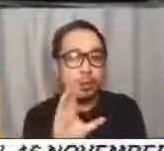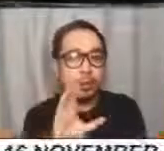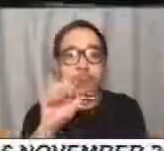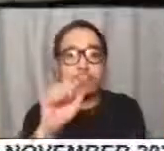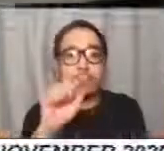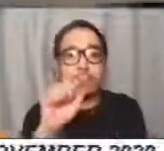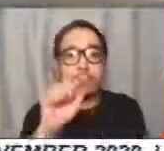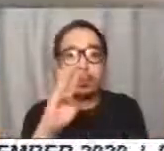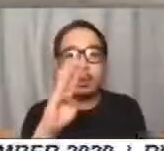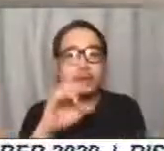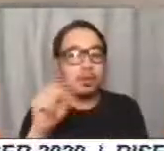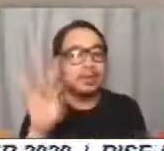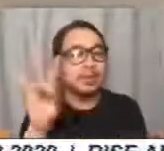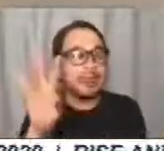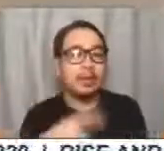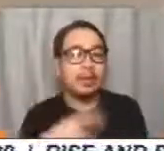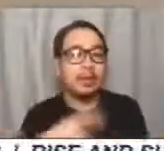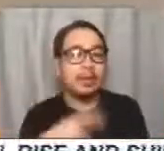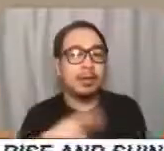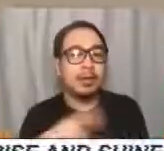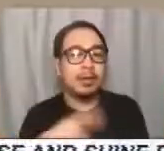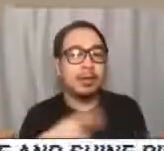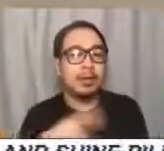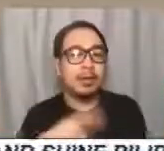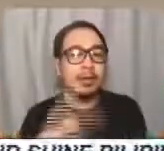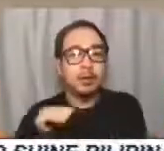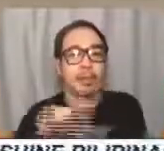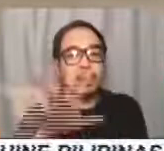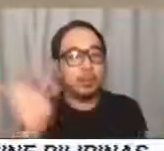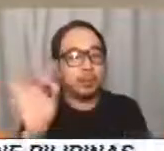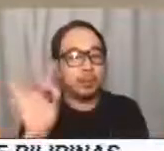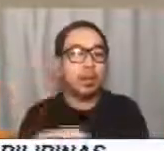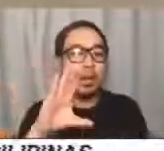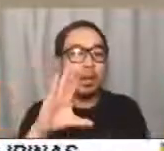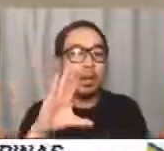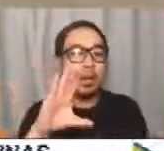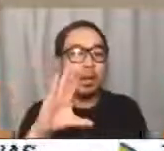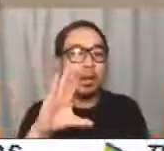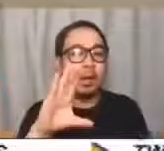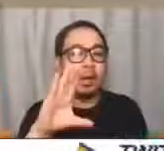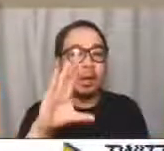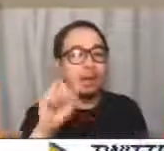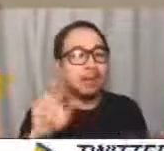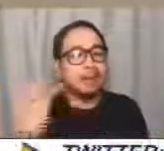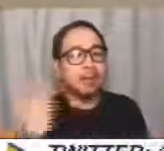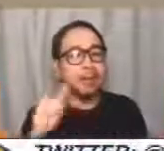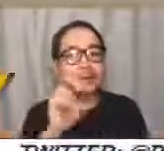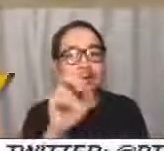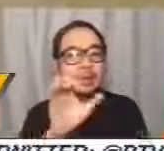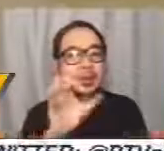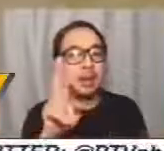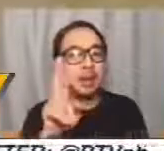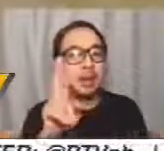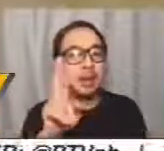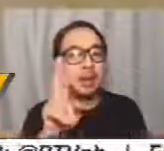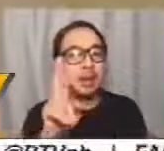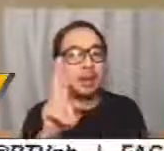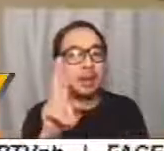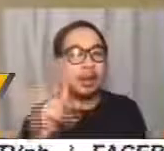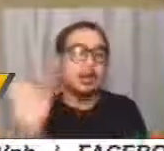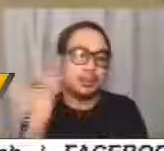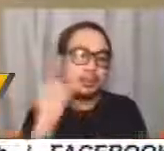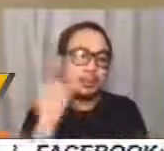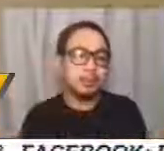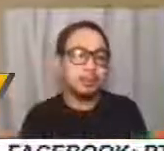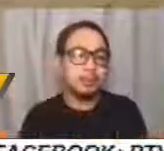ang bilang na ito? Posible po yan, kasi tuloy-tuloy po ang ating pag-update at ang ating operation sa